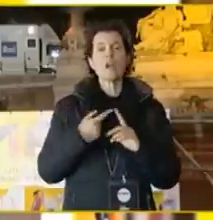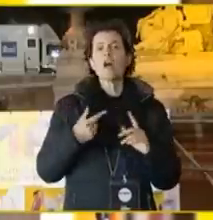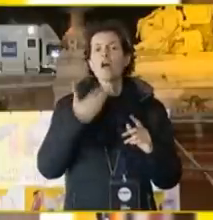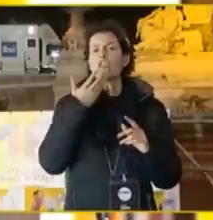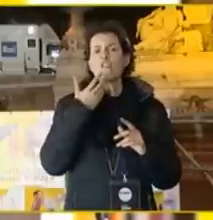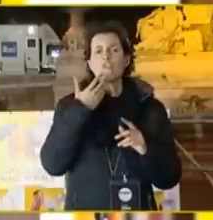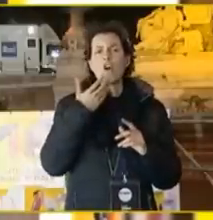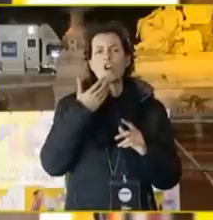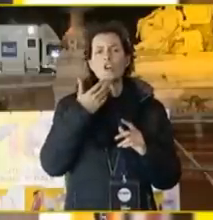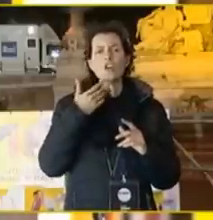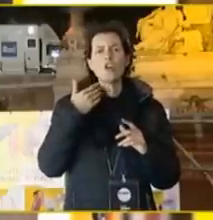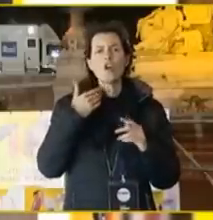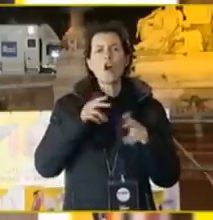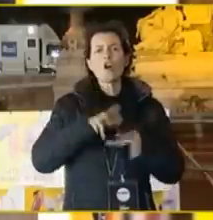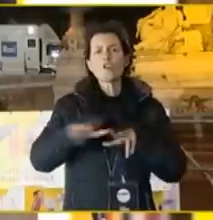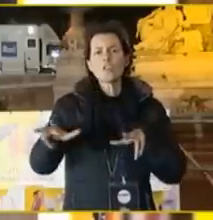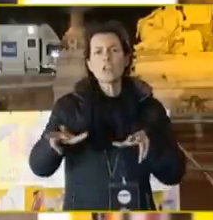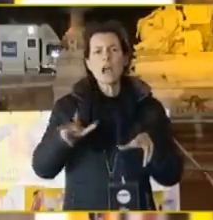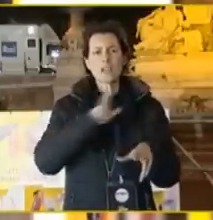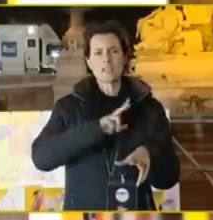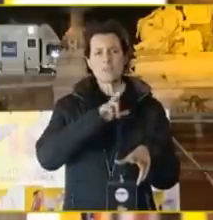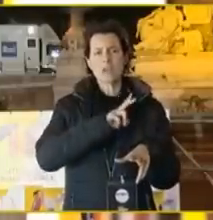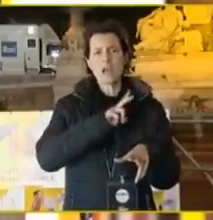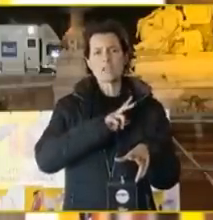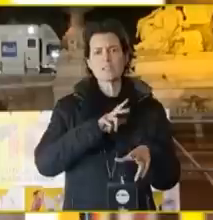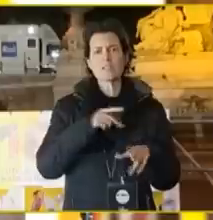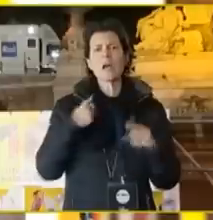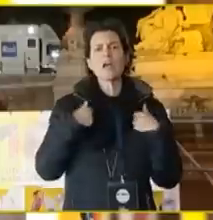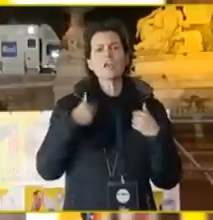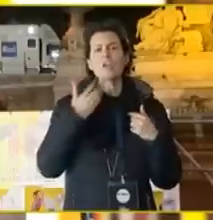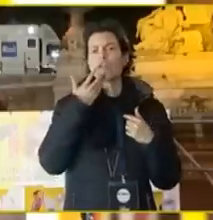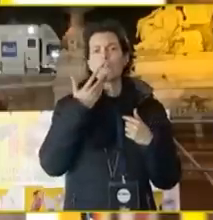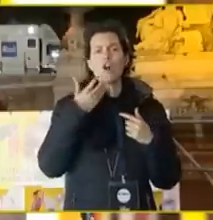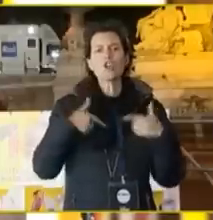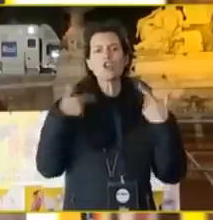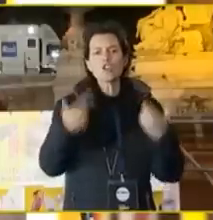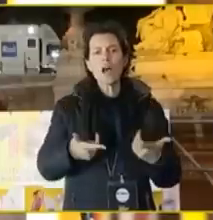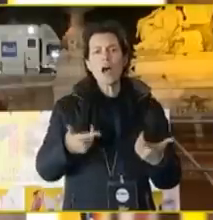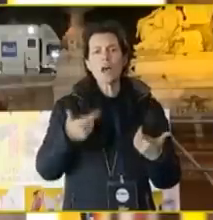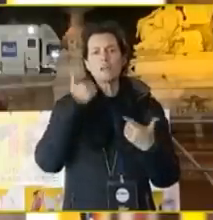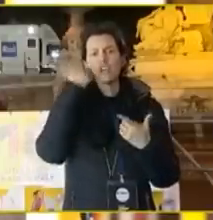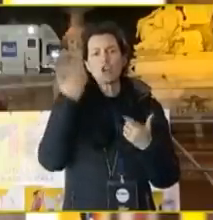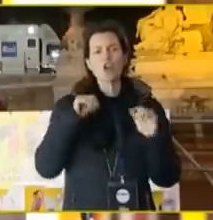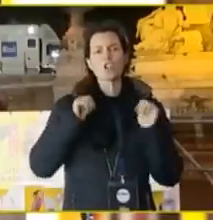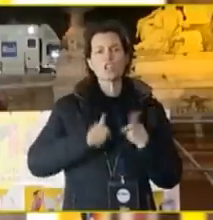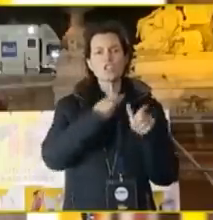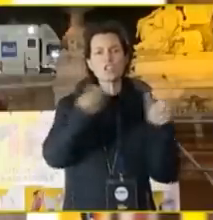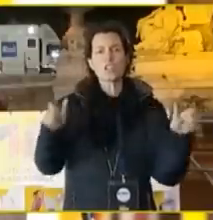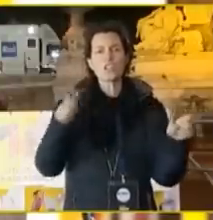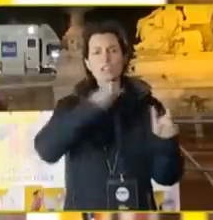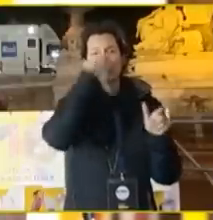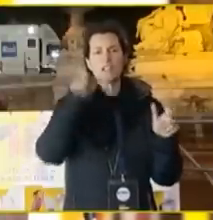di non deludere tutta questa speranza. Noi non dobbiamo deludere i cittadini italiani perché ripongono in noi una